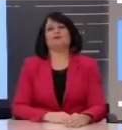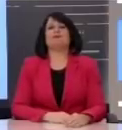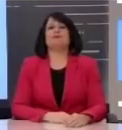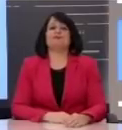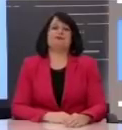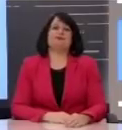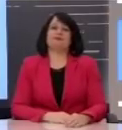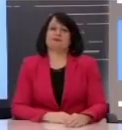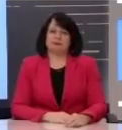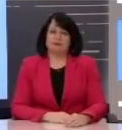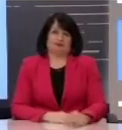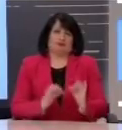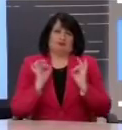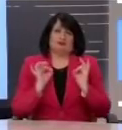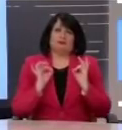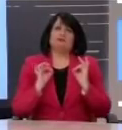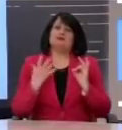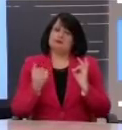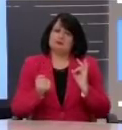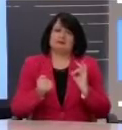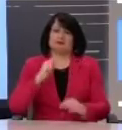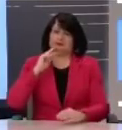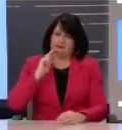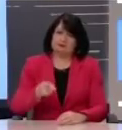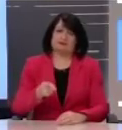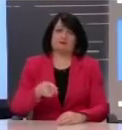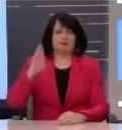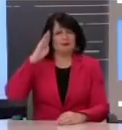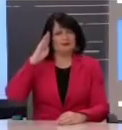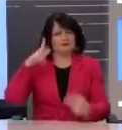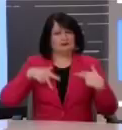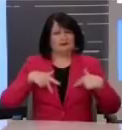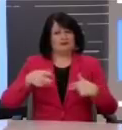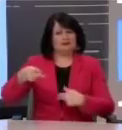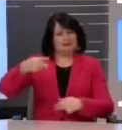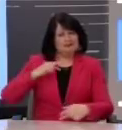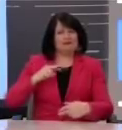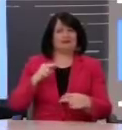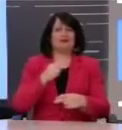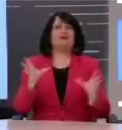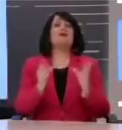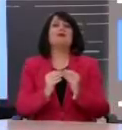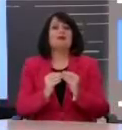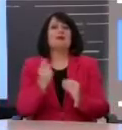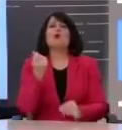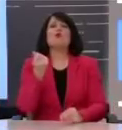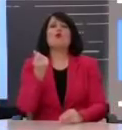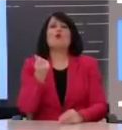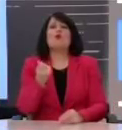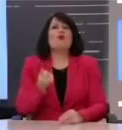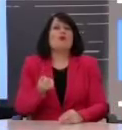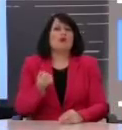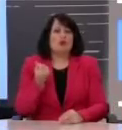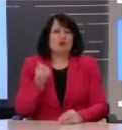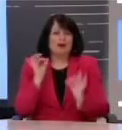όπου θα υπάρχει βεβαίως η απάντηση από την Αμερικανική πλευρά σχετικά με τις τιμές και